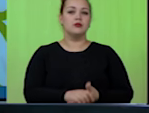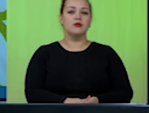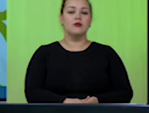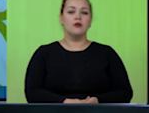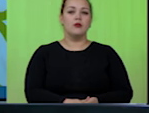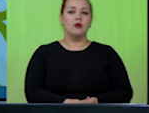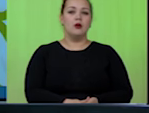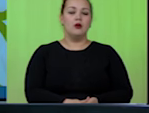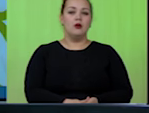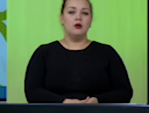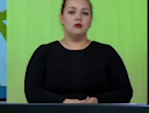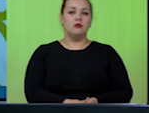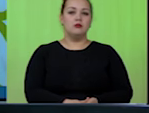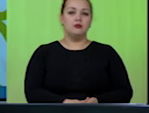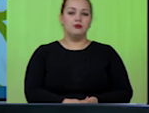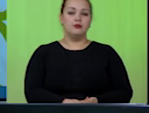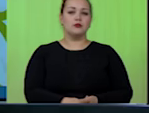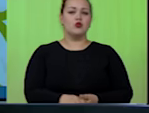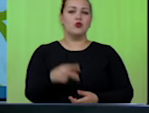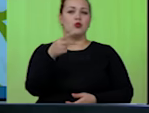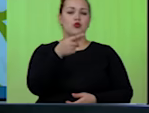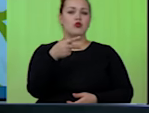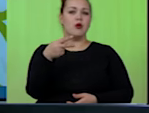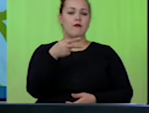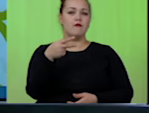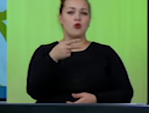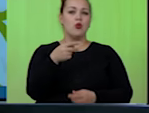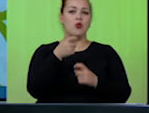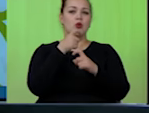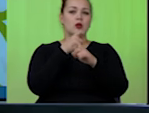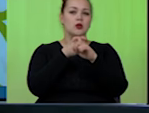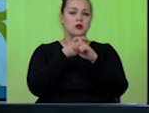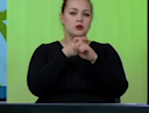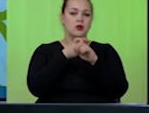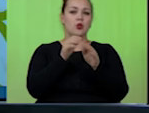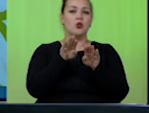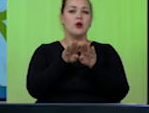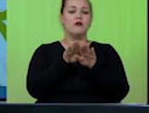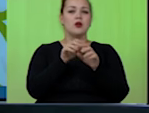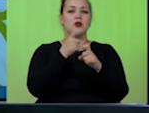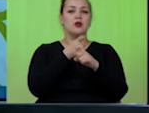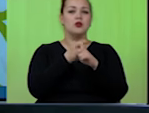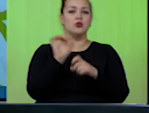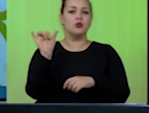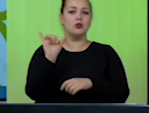Чему равно x в уравнении x умножить на 6 равно